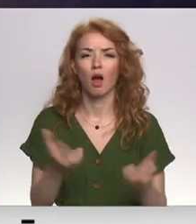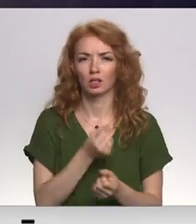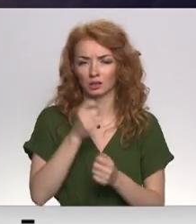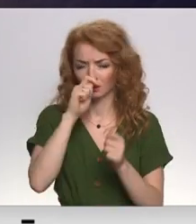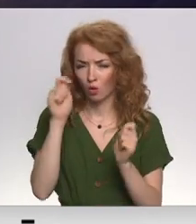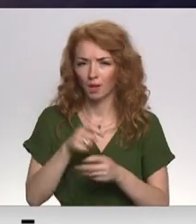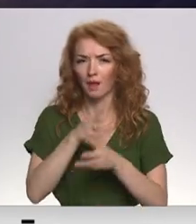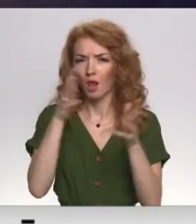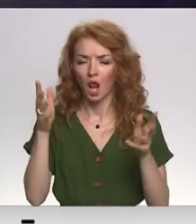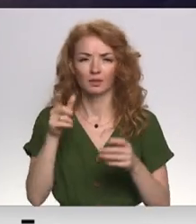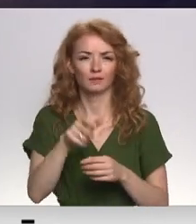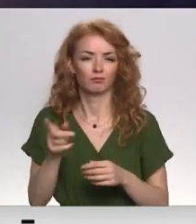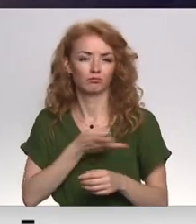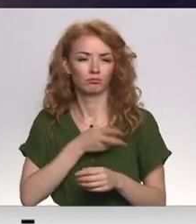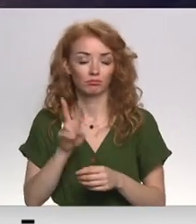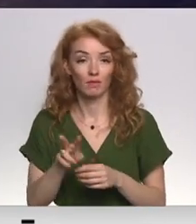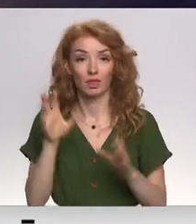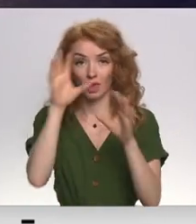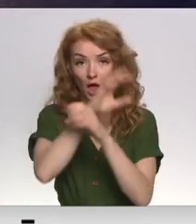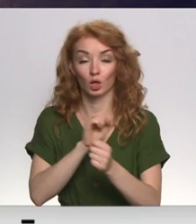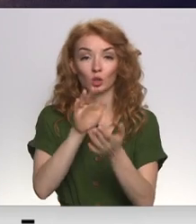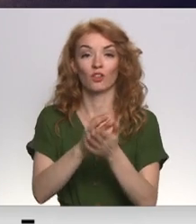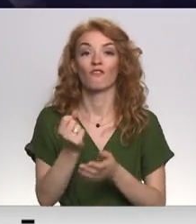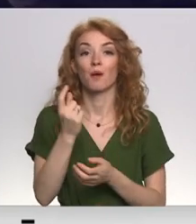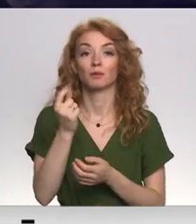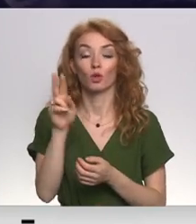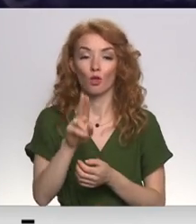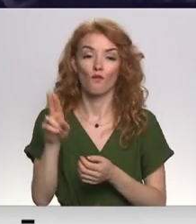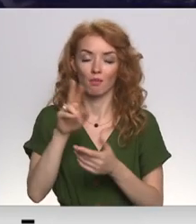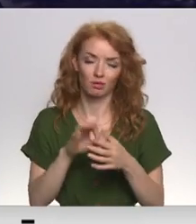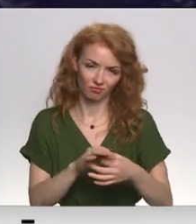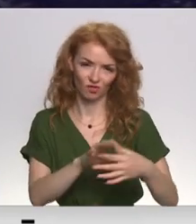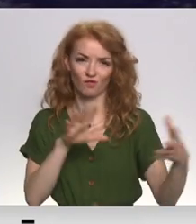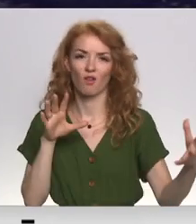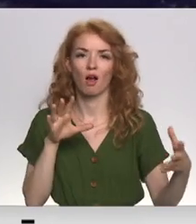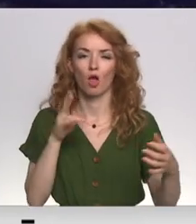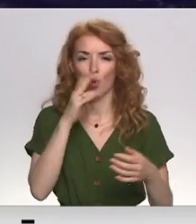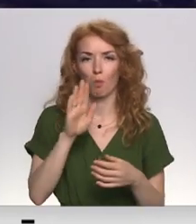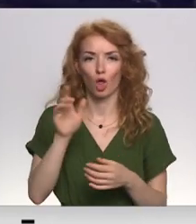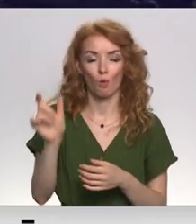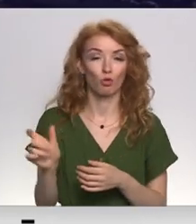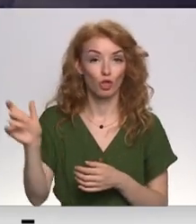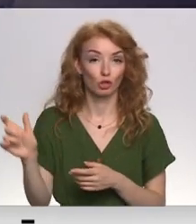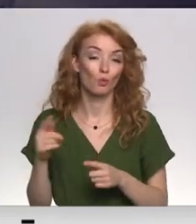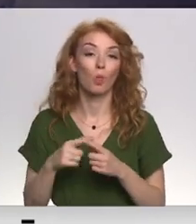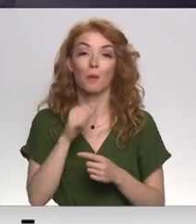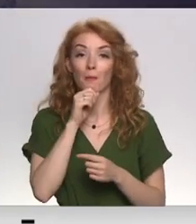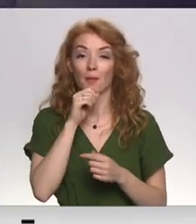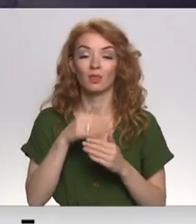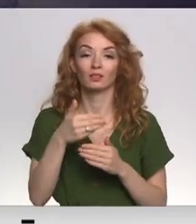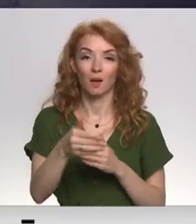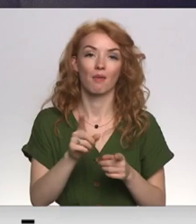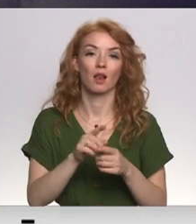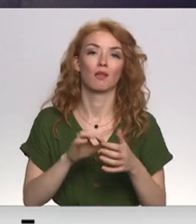zaudējumiem un lieliem upuriem naktī uz 11. Novembri izdevās atbrīvot Pārdaugavu no bermontiešiem un pēc tam jau arī